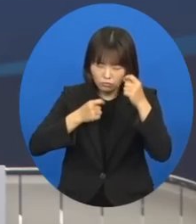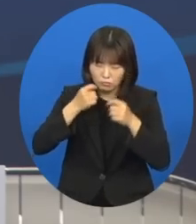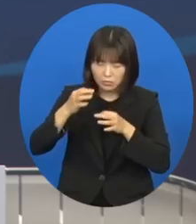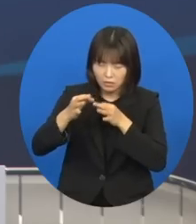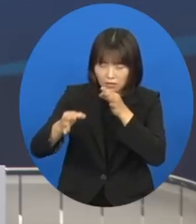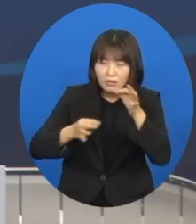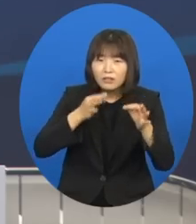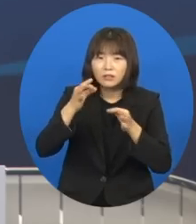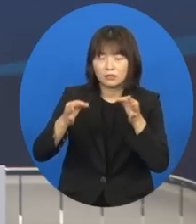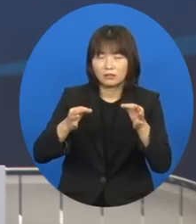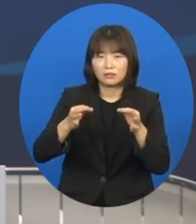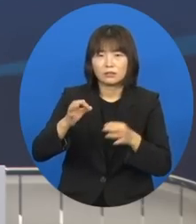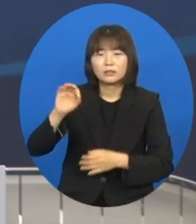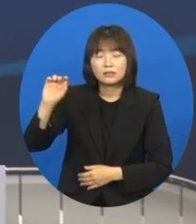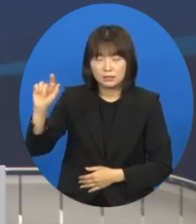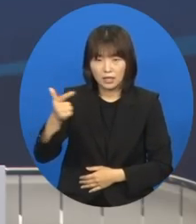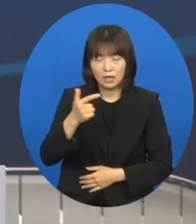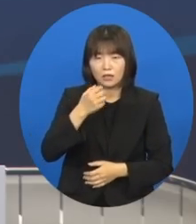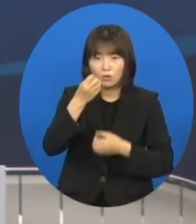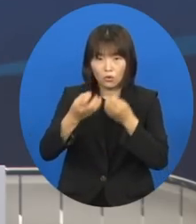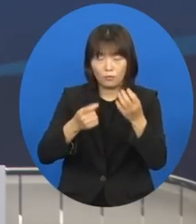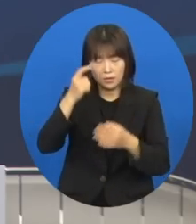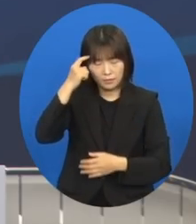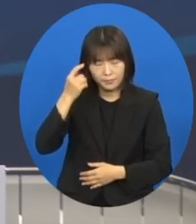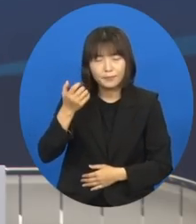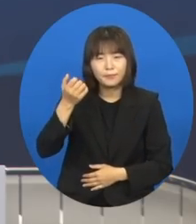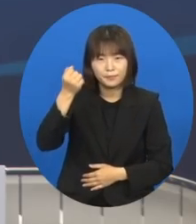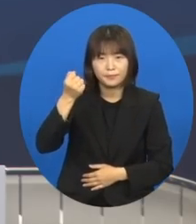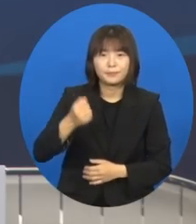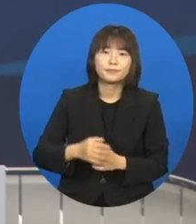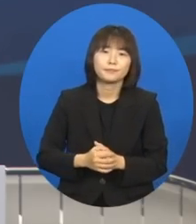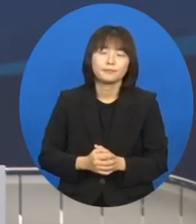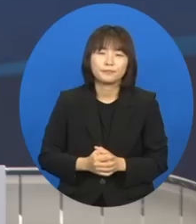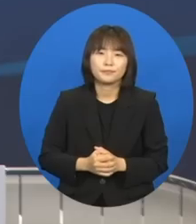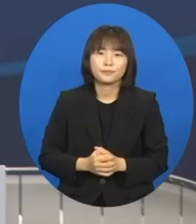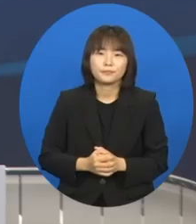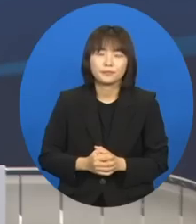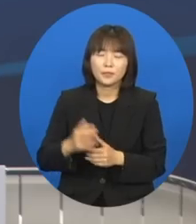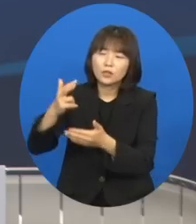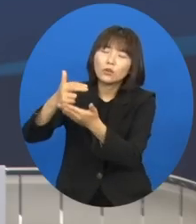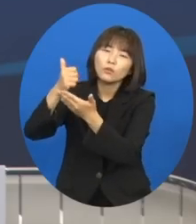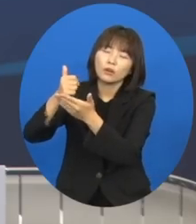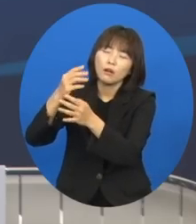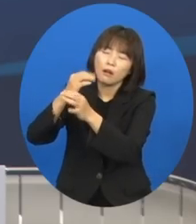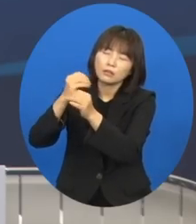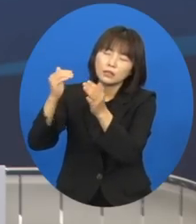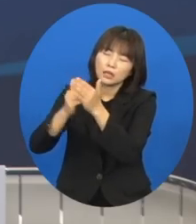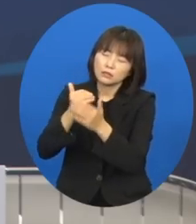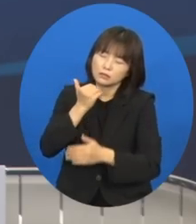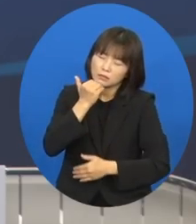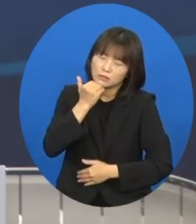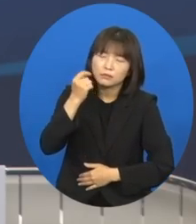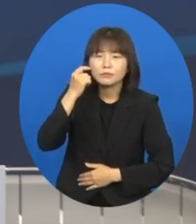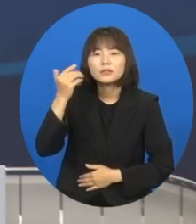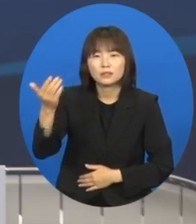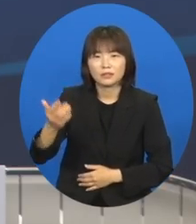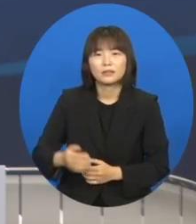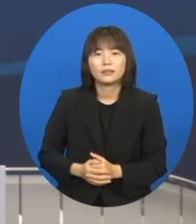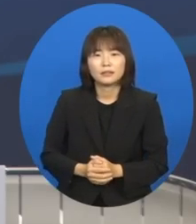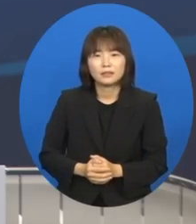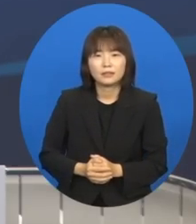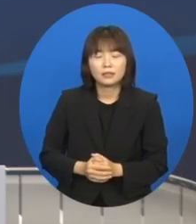다윗의 고백이 떠올랐습니다. 여호와여 어느 때까지니까.